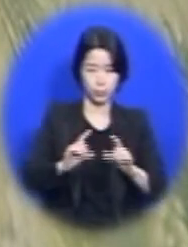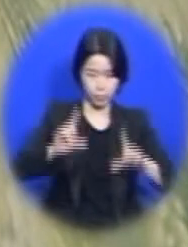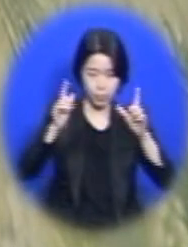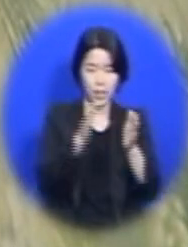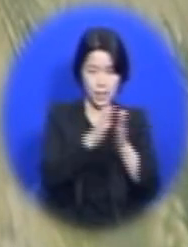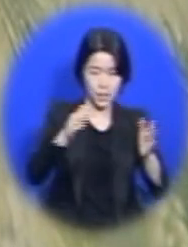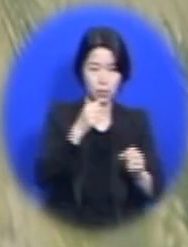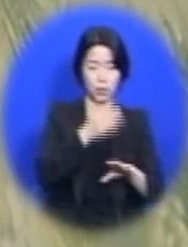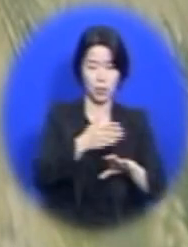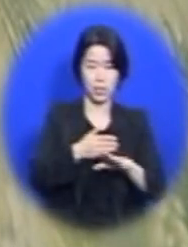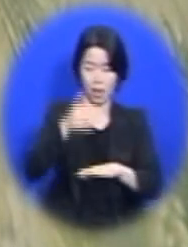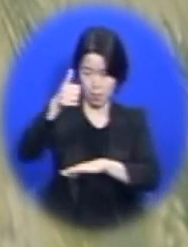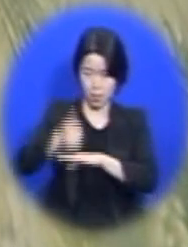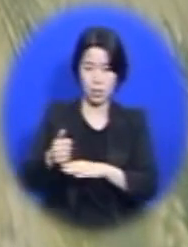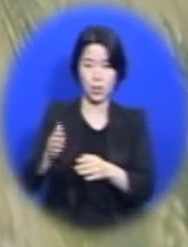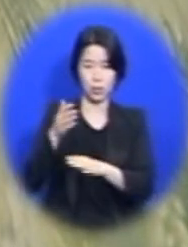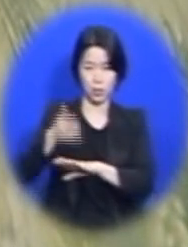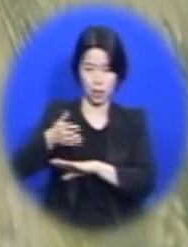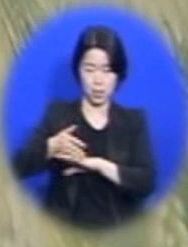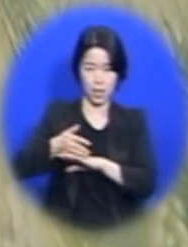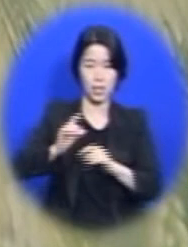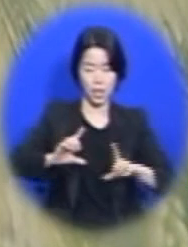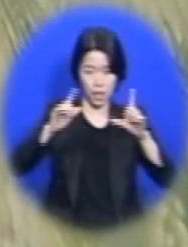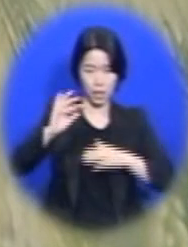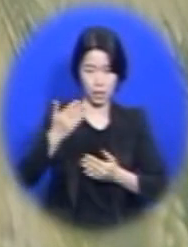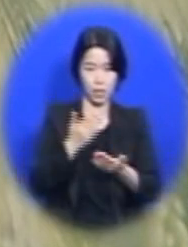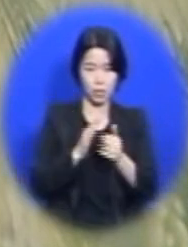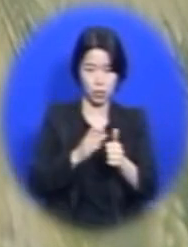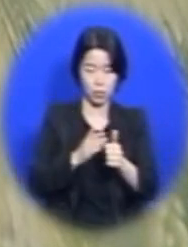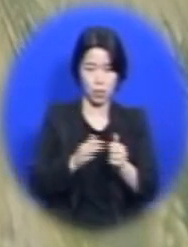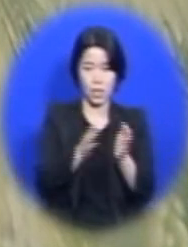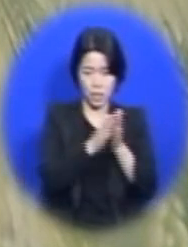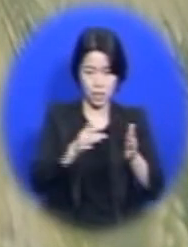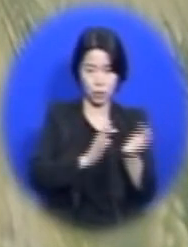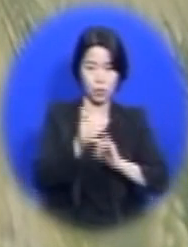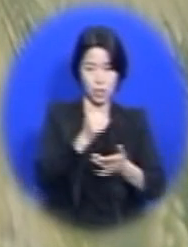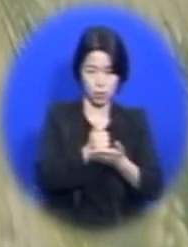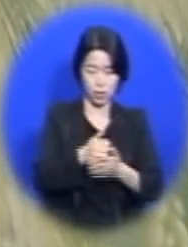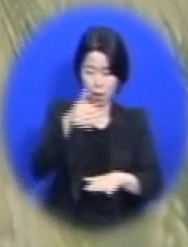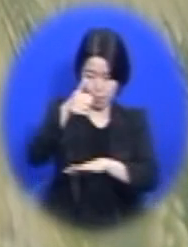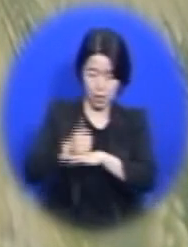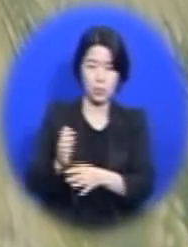시작도 감사고 마무리도 감사인 해가 되게 해 주옵소서. 시작도 예수님이고